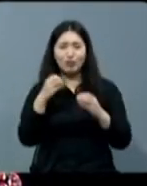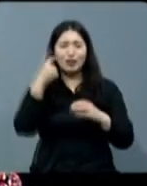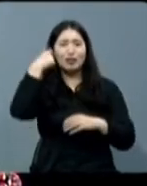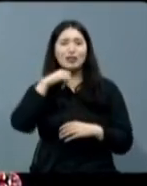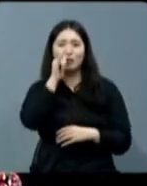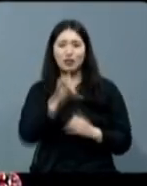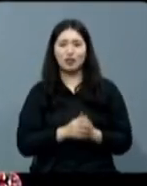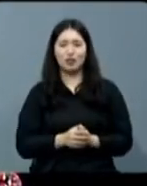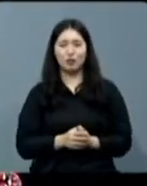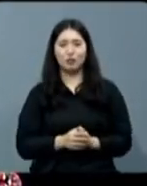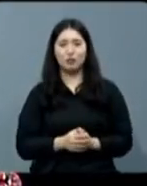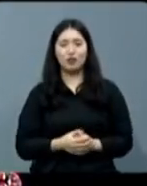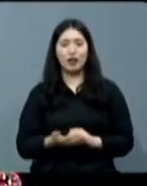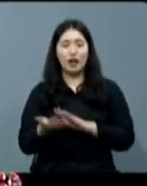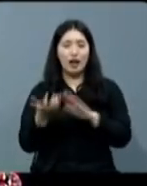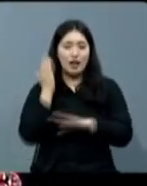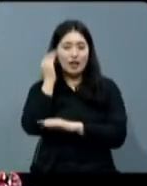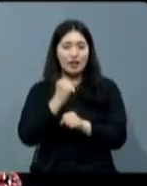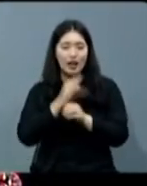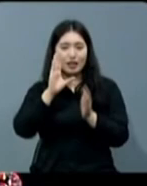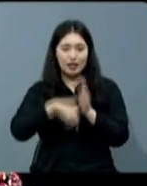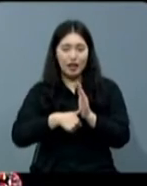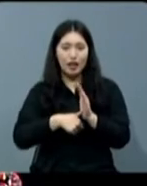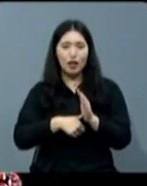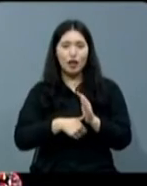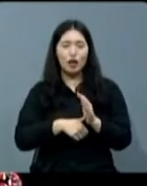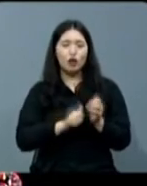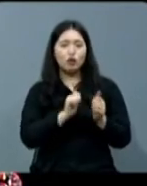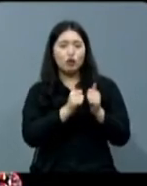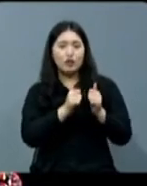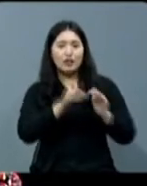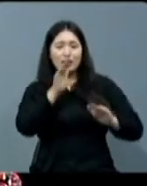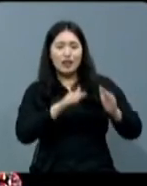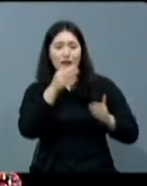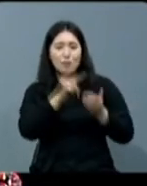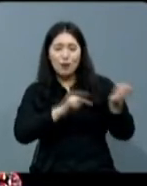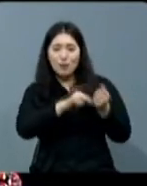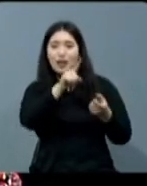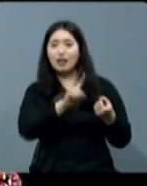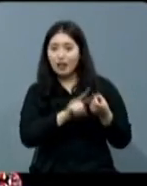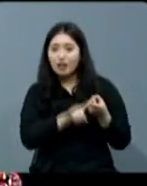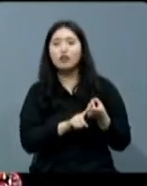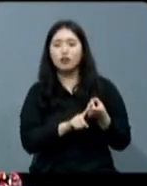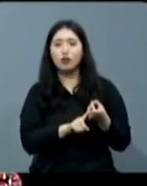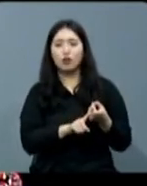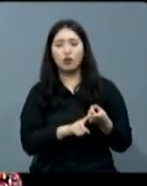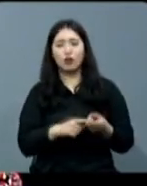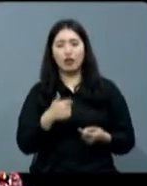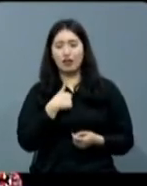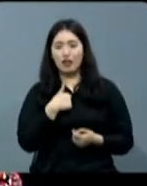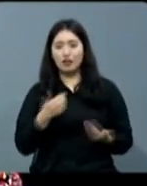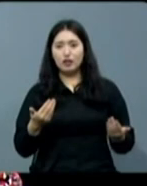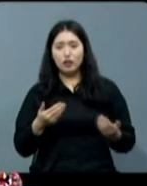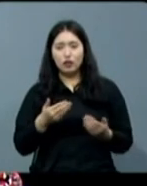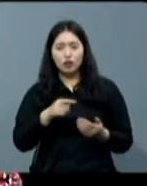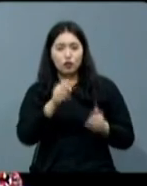쓰리 쿠션입니까? 아까 이야기한 중에서 공매도 제도 말입니다. 예, 예, 예. 거기에 대해서는 이게 저는 이래봤거든요. 주가가